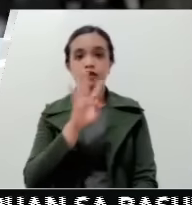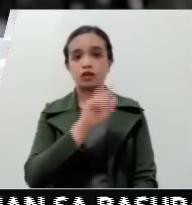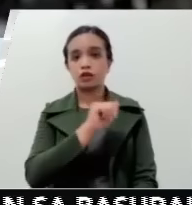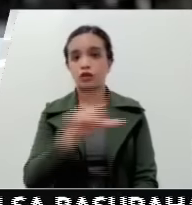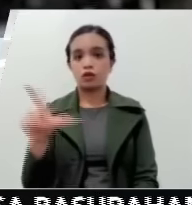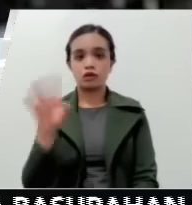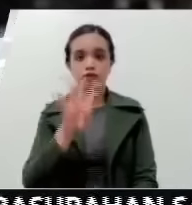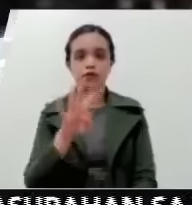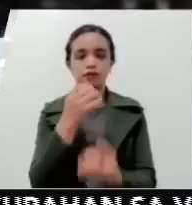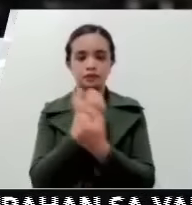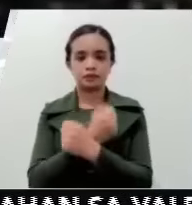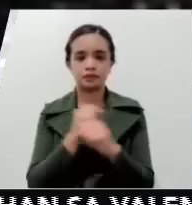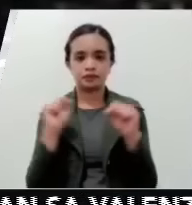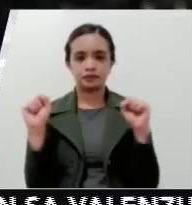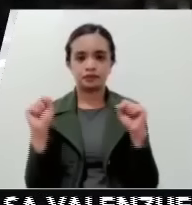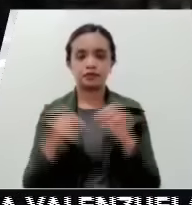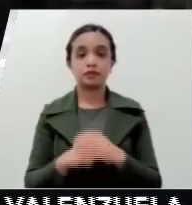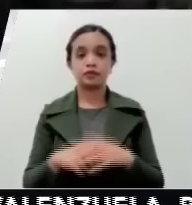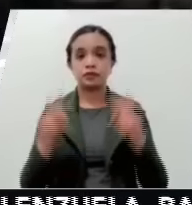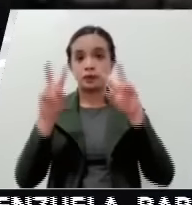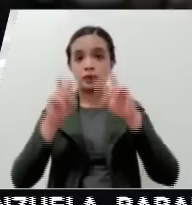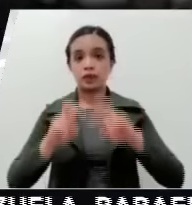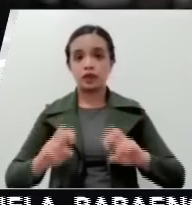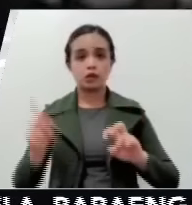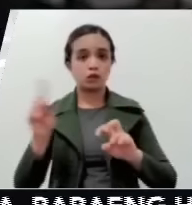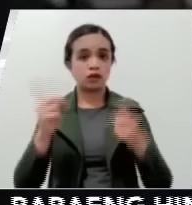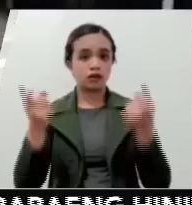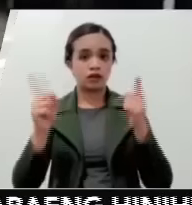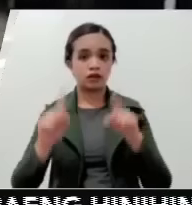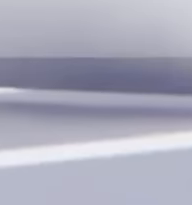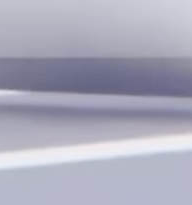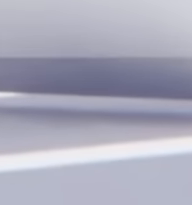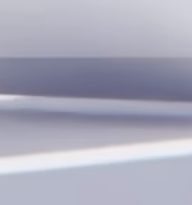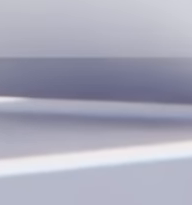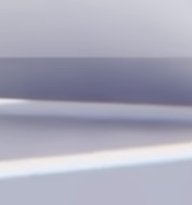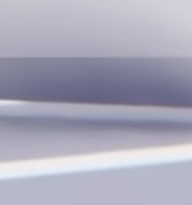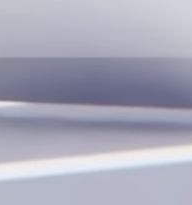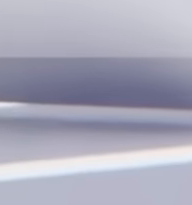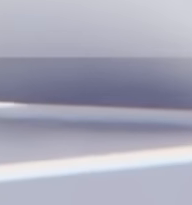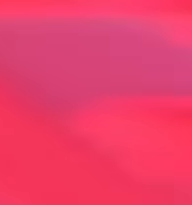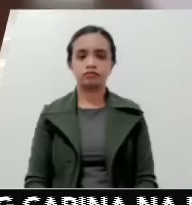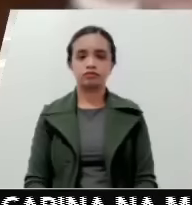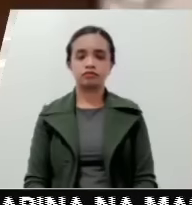Base sa investigasyon, nagkasalpukan ang dalawang tanker.